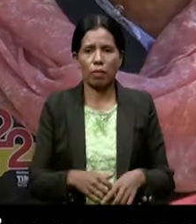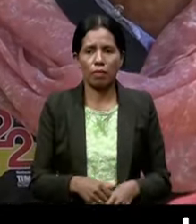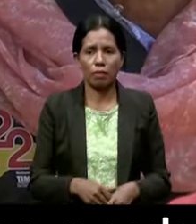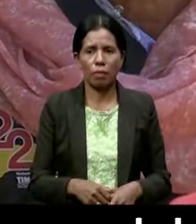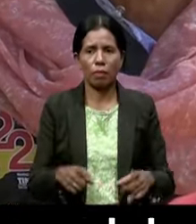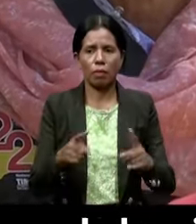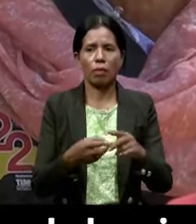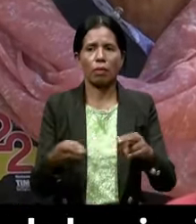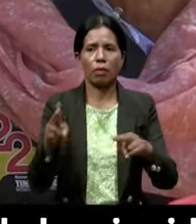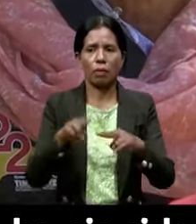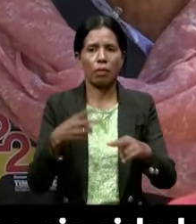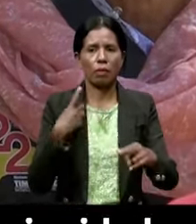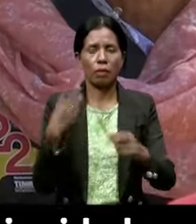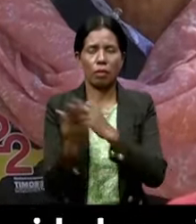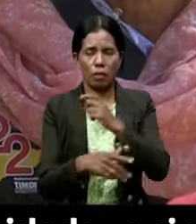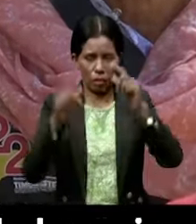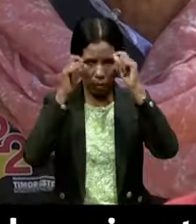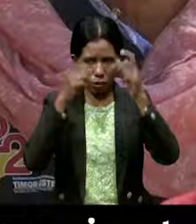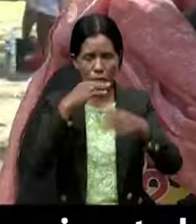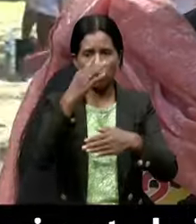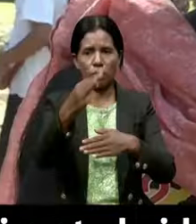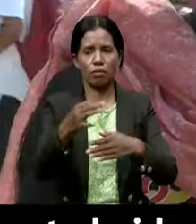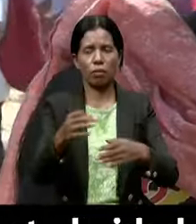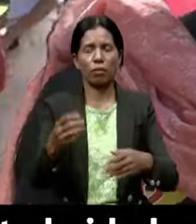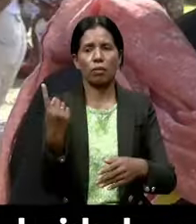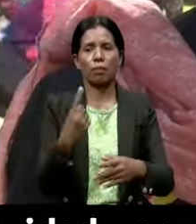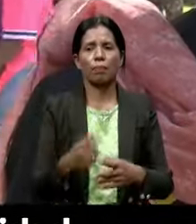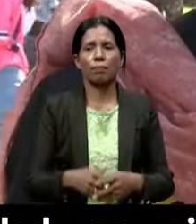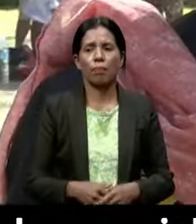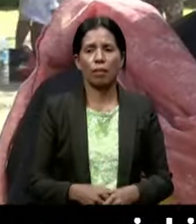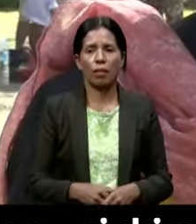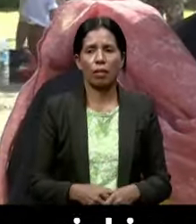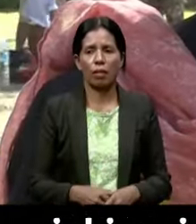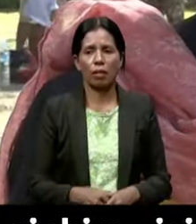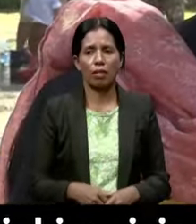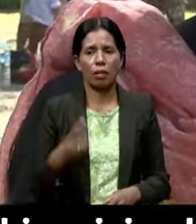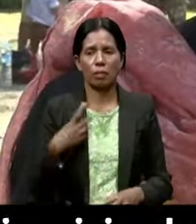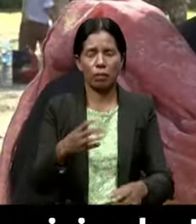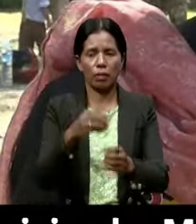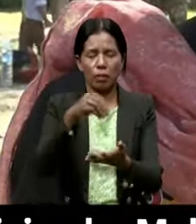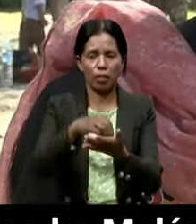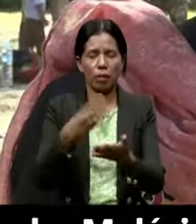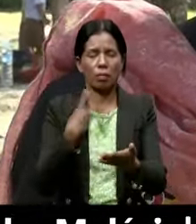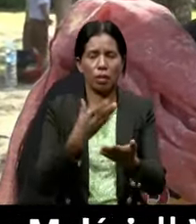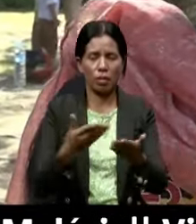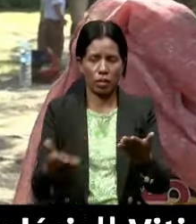ba aumenta tan ita nena saun timor leste ne ba wei na fraten. Ba futi ami mai ami tau hela mi sasani